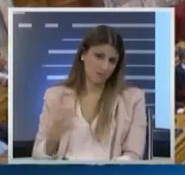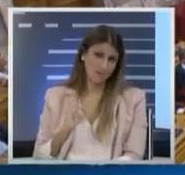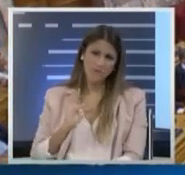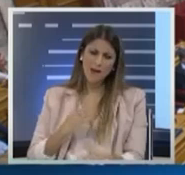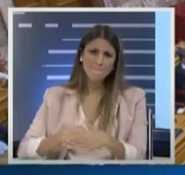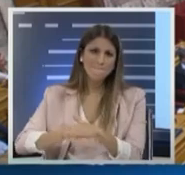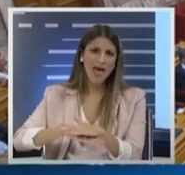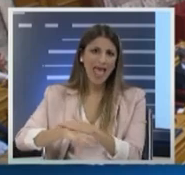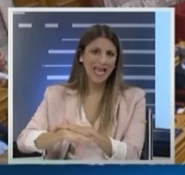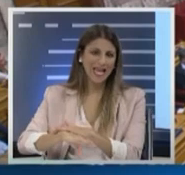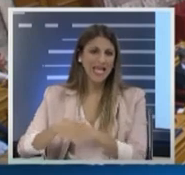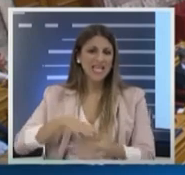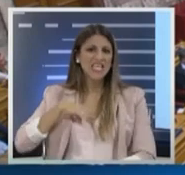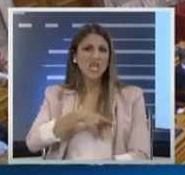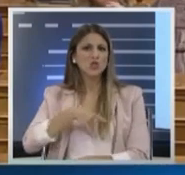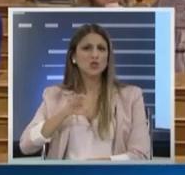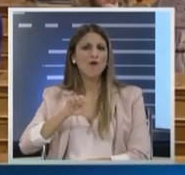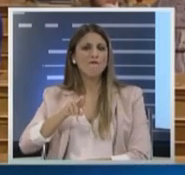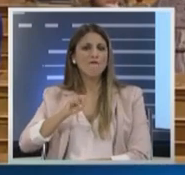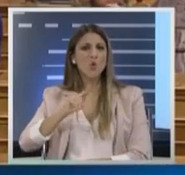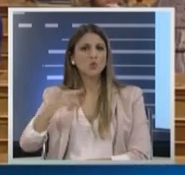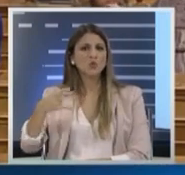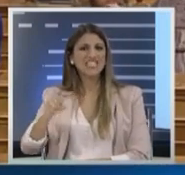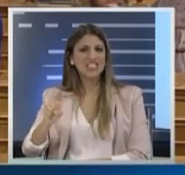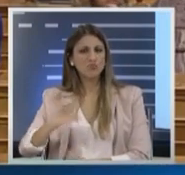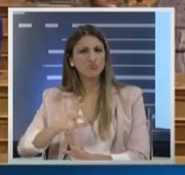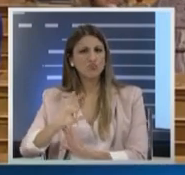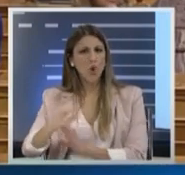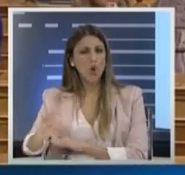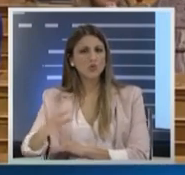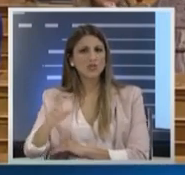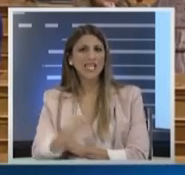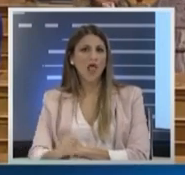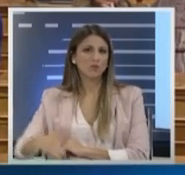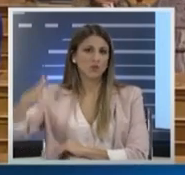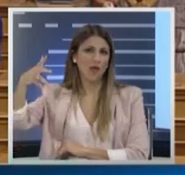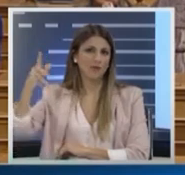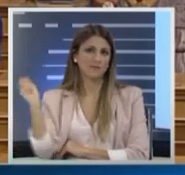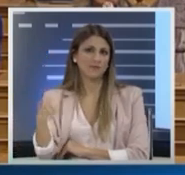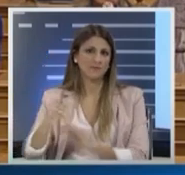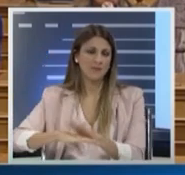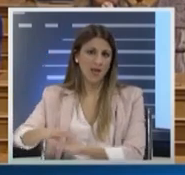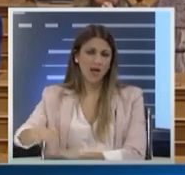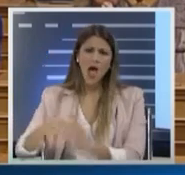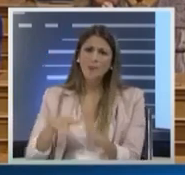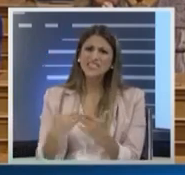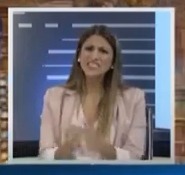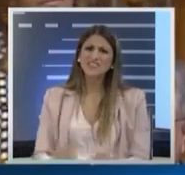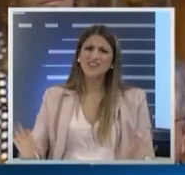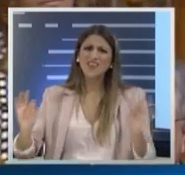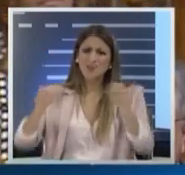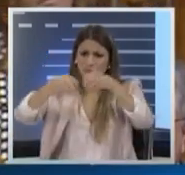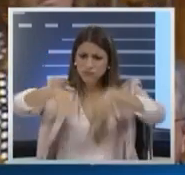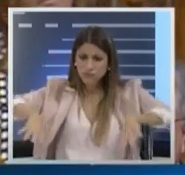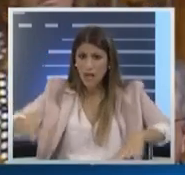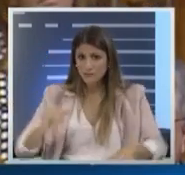mail του κυρίου Φρουζή προς τον κύριο Μητσοτάκη και άλλα ενδεχομένως στοιχεία που δεν έχουν περιέλθει στο φως της